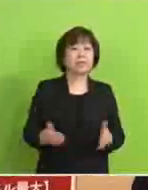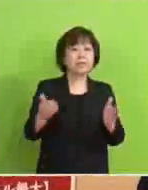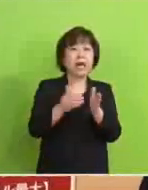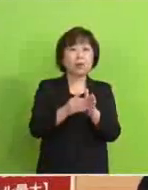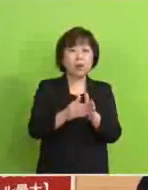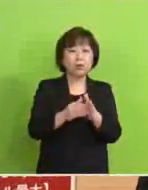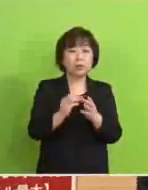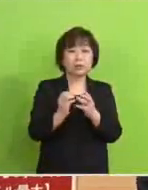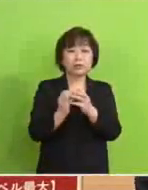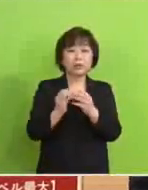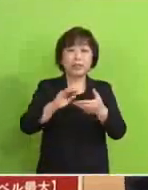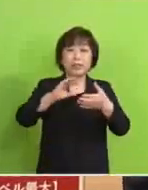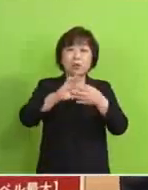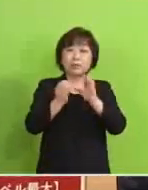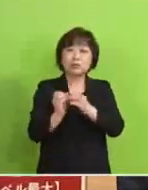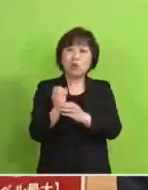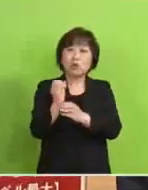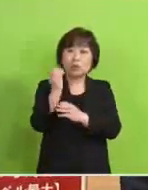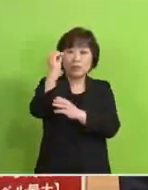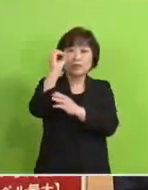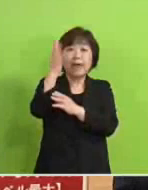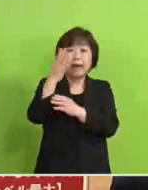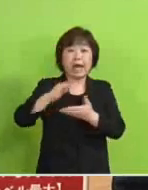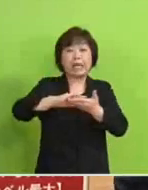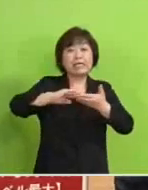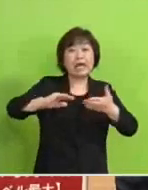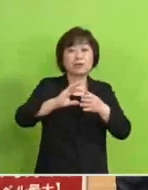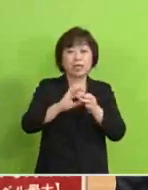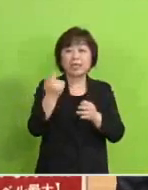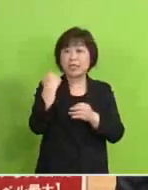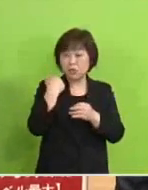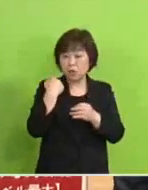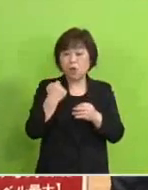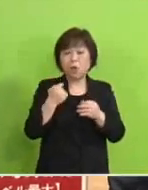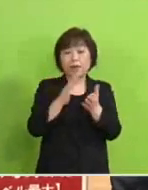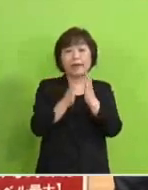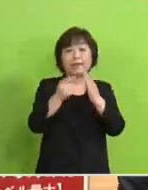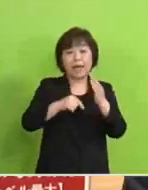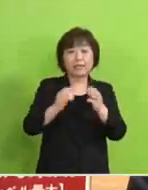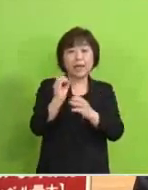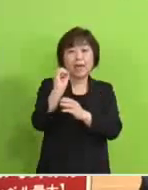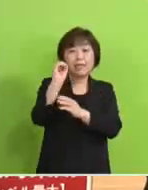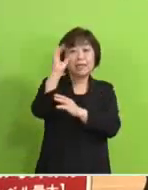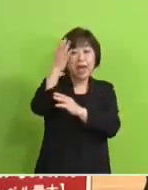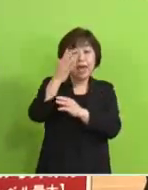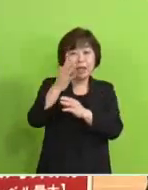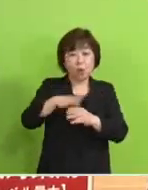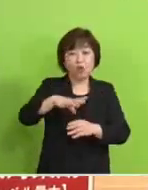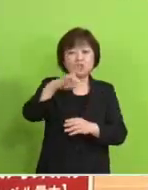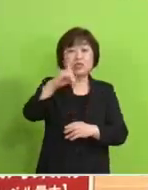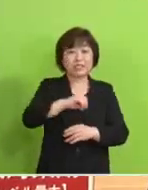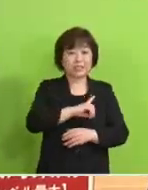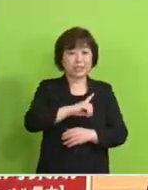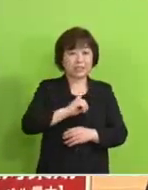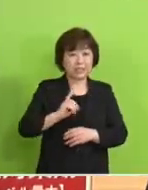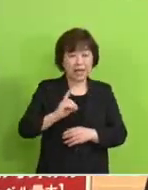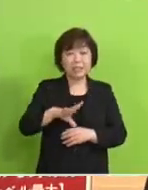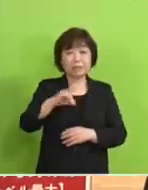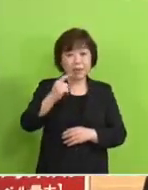最後に聖火リレーについて申し上げます。昨日県内で聖火リレーの初日が無事終了いたし